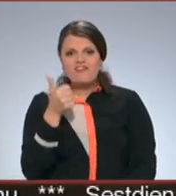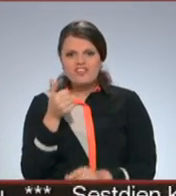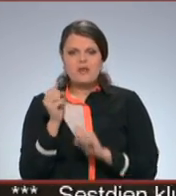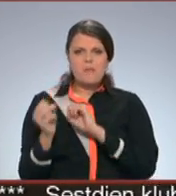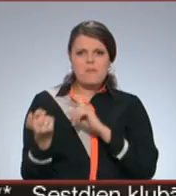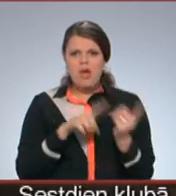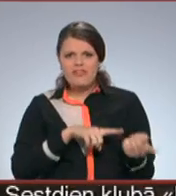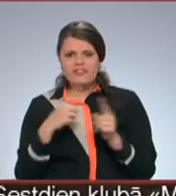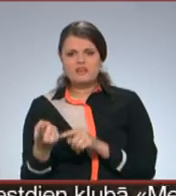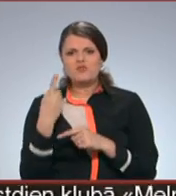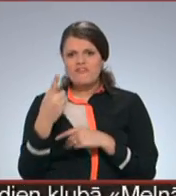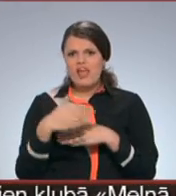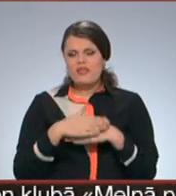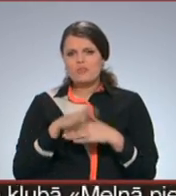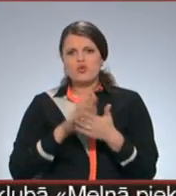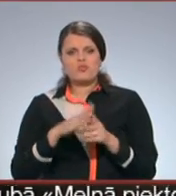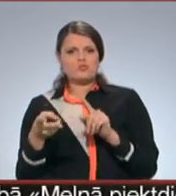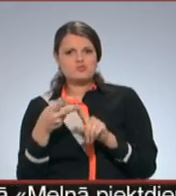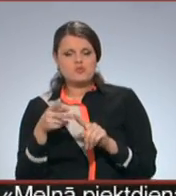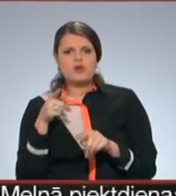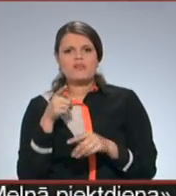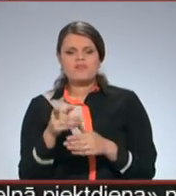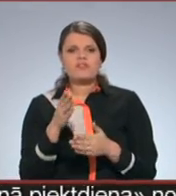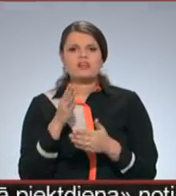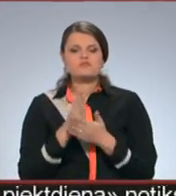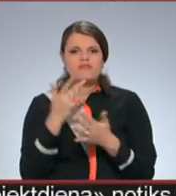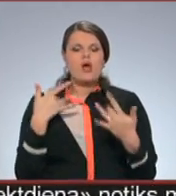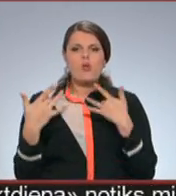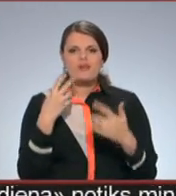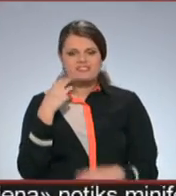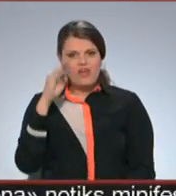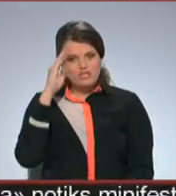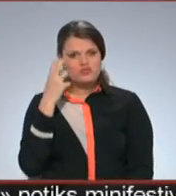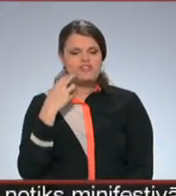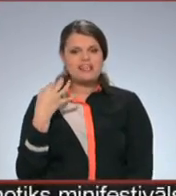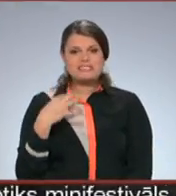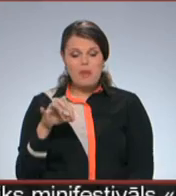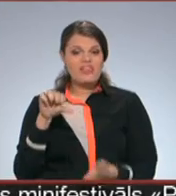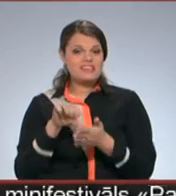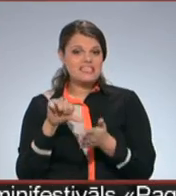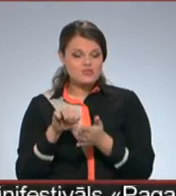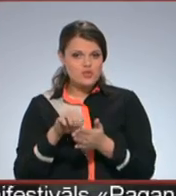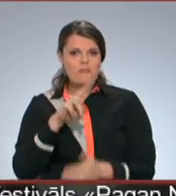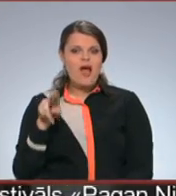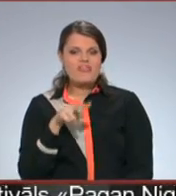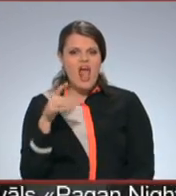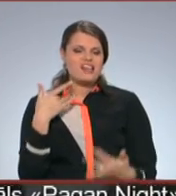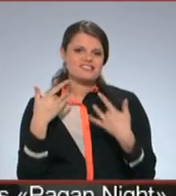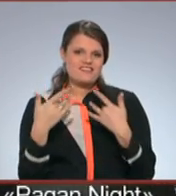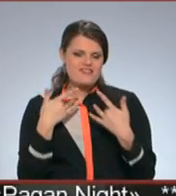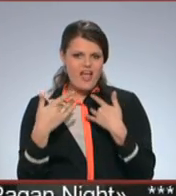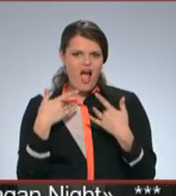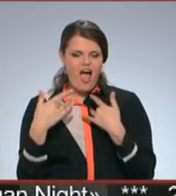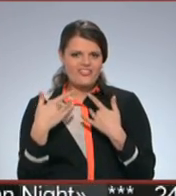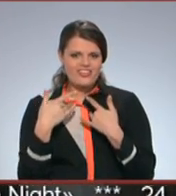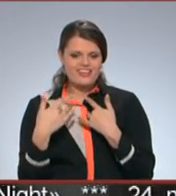no vienām durvīm pie otrā. Tas notiek Hanoha Levina lugas, Vecpuiši un vecmeitas iestudējumā Dailes teātrī. Zini, kas